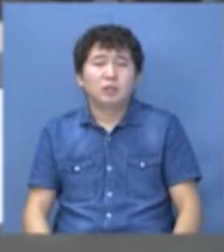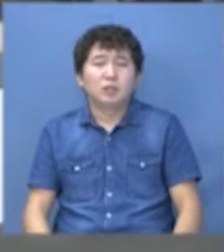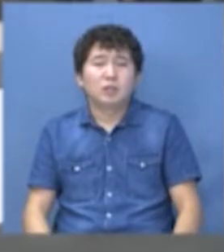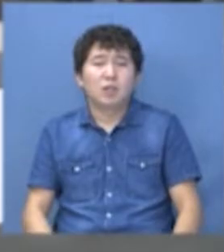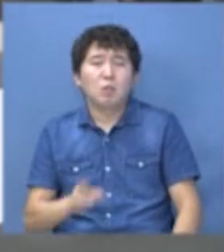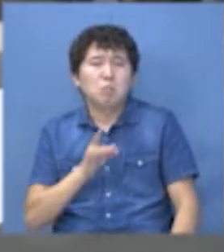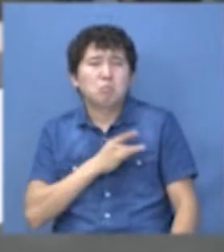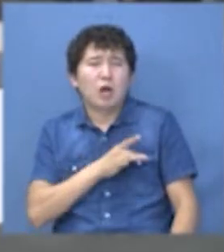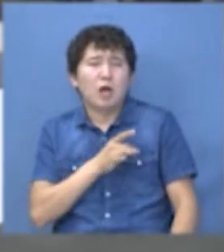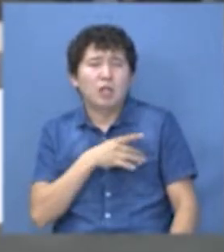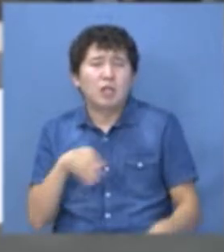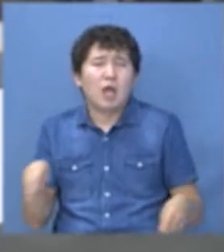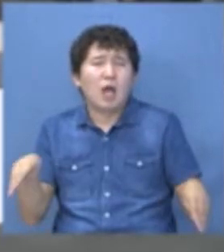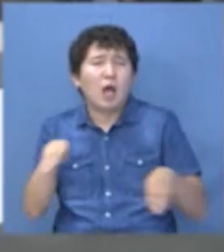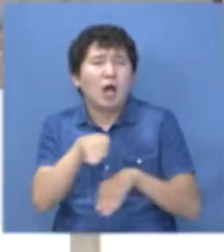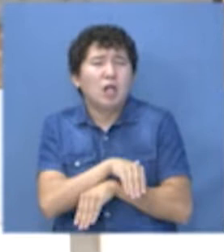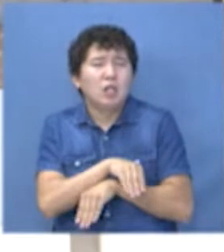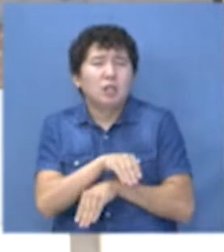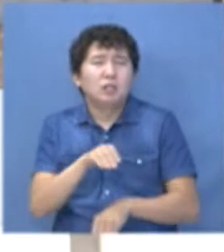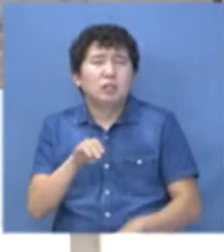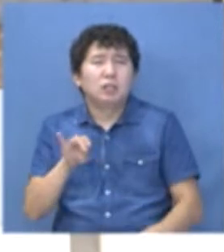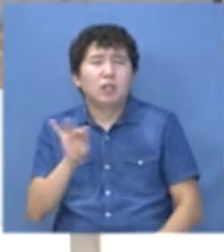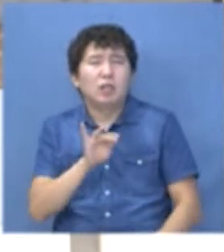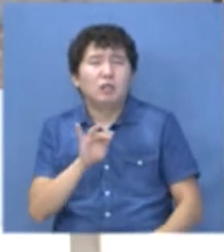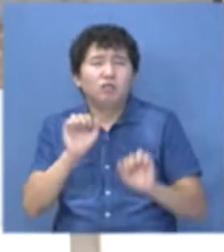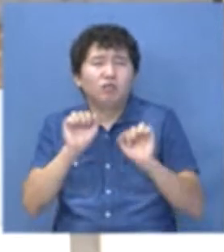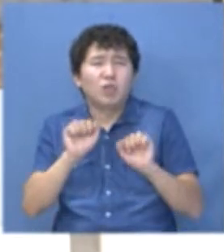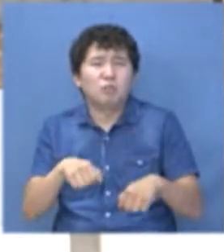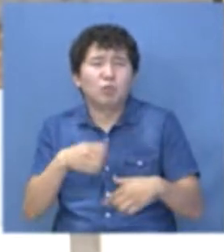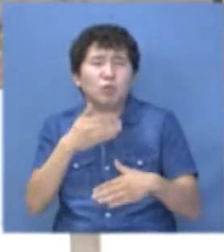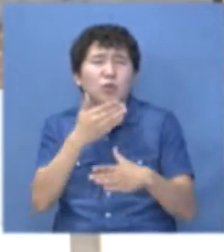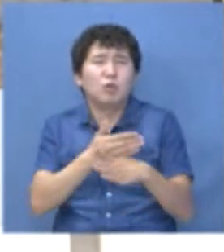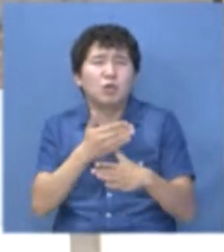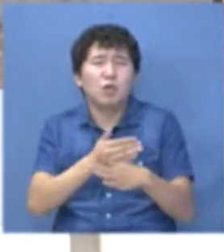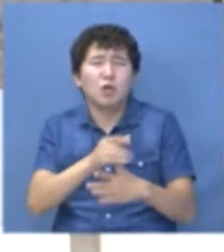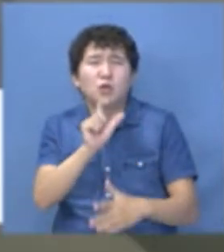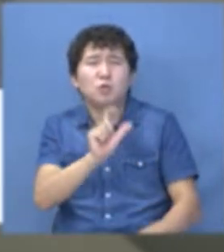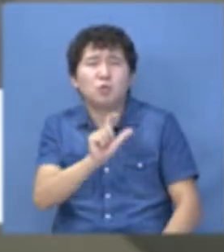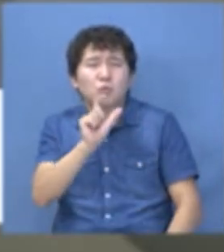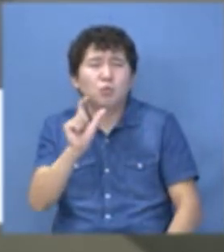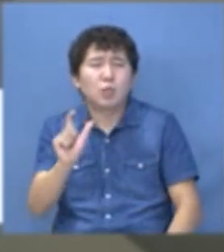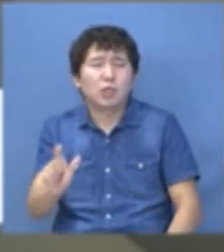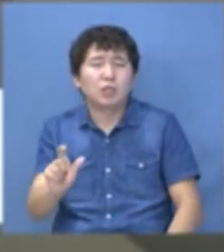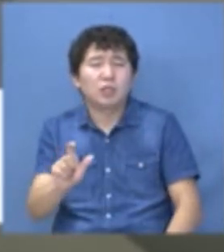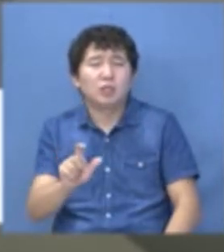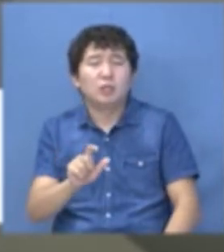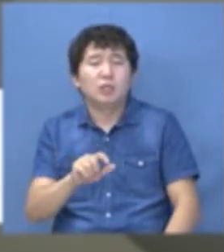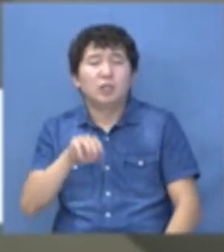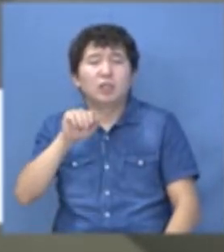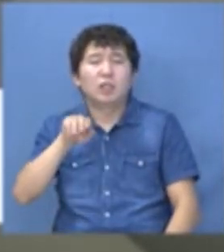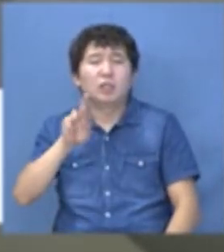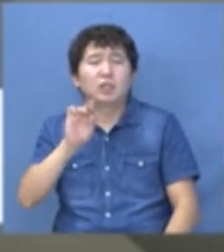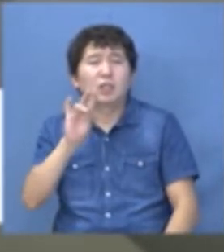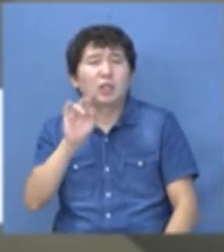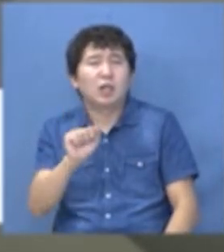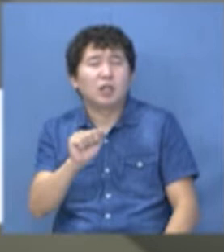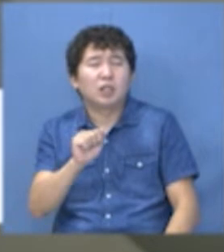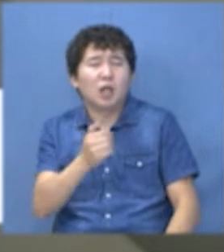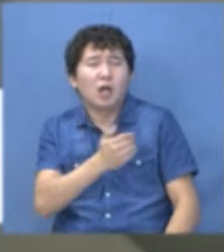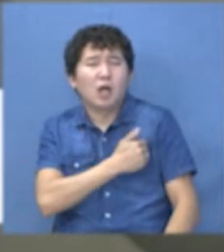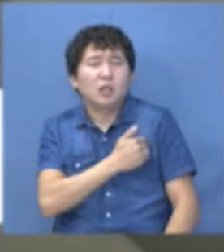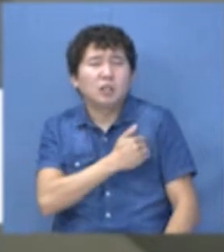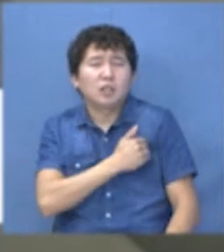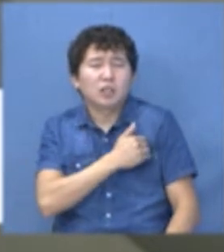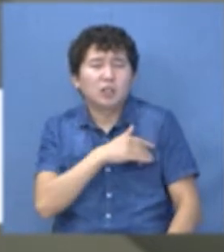Белоснежные халаты и возможность помогать людям с самого детства привлекали Татьяну Эндерс. Врачом она решила стать еще в школе.